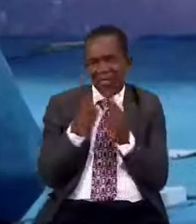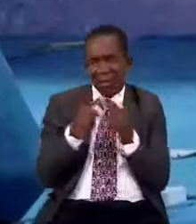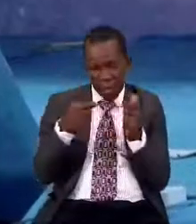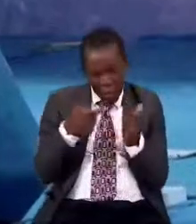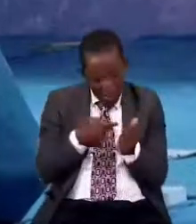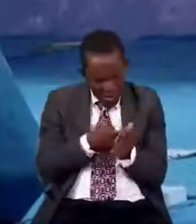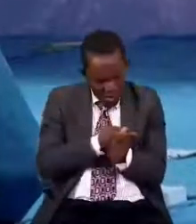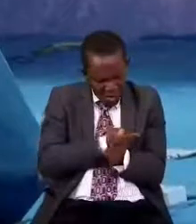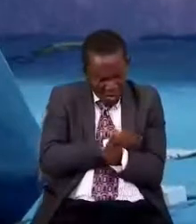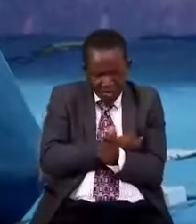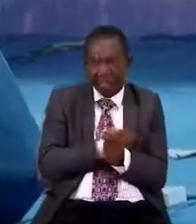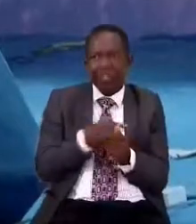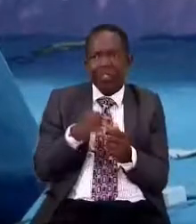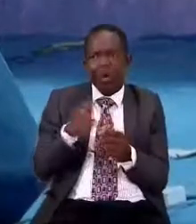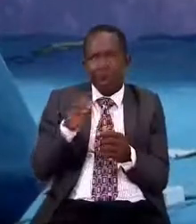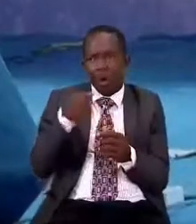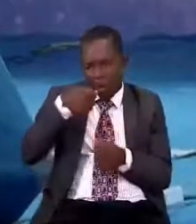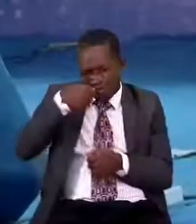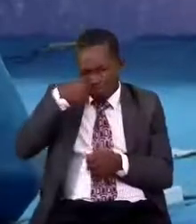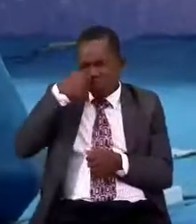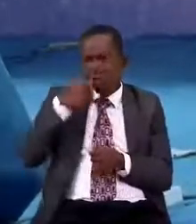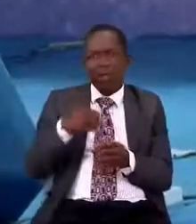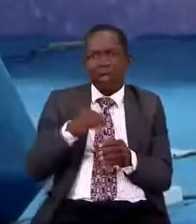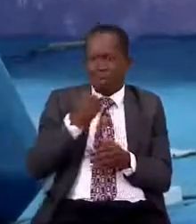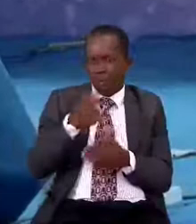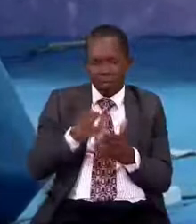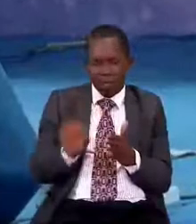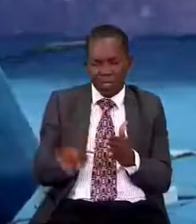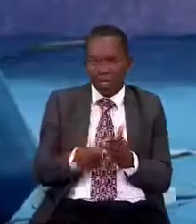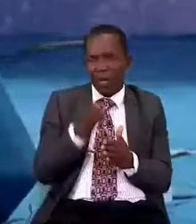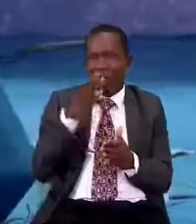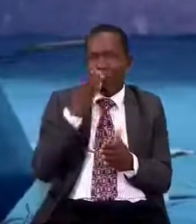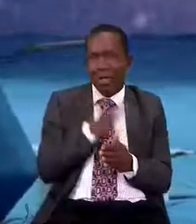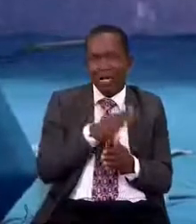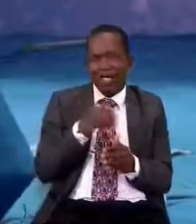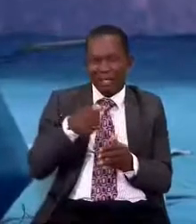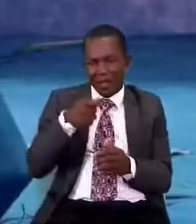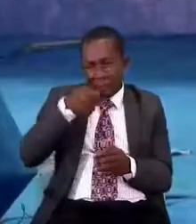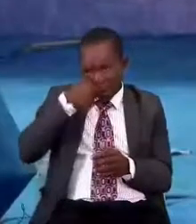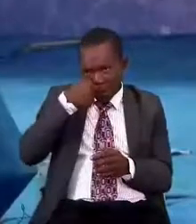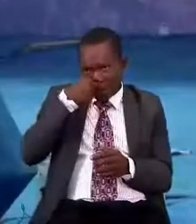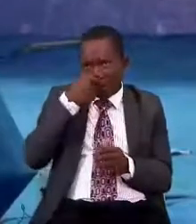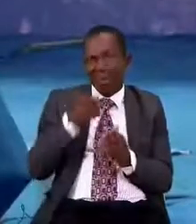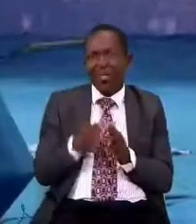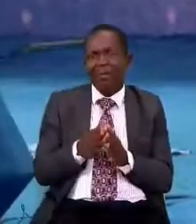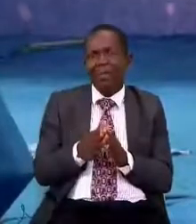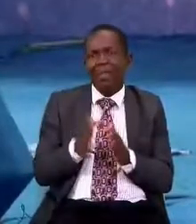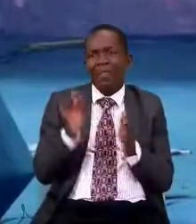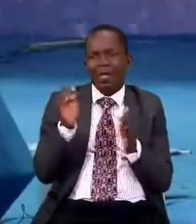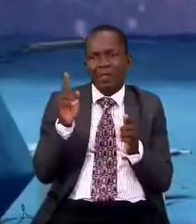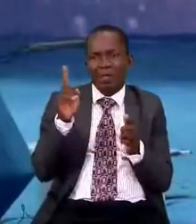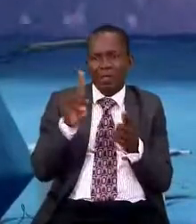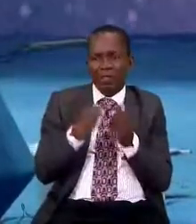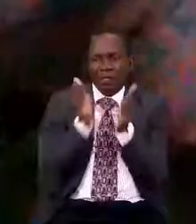esclave aux drogues, esclave aux mauvaises habitudes, esclave